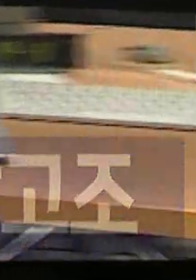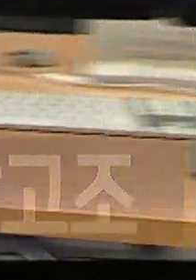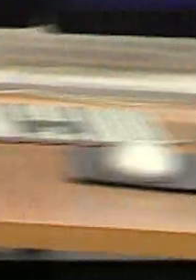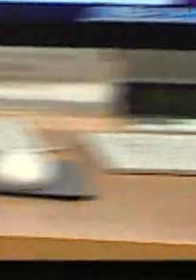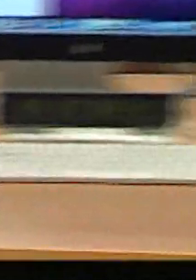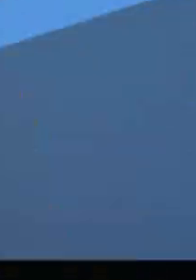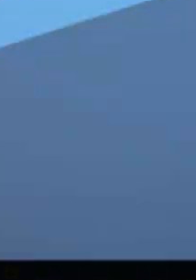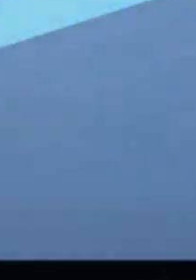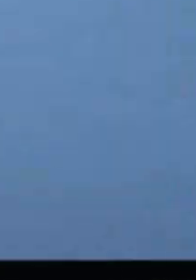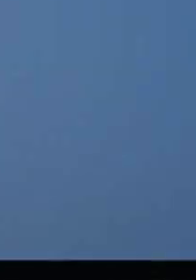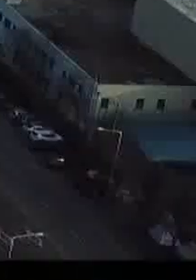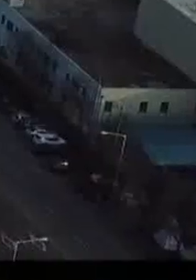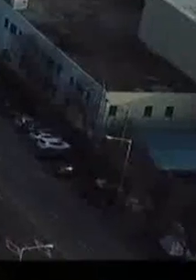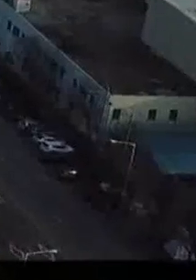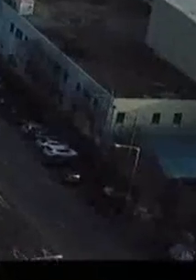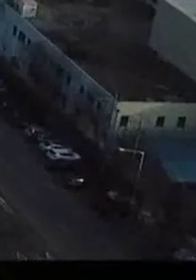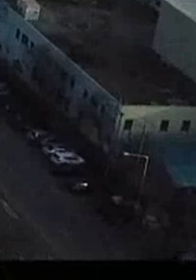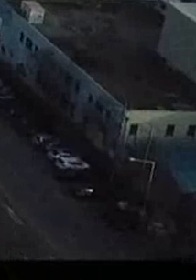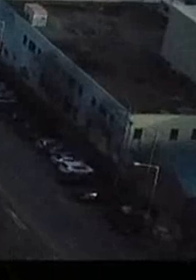않습니다.